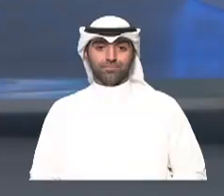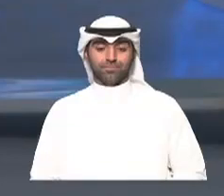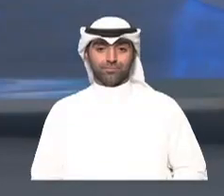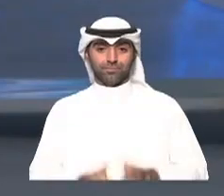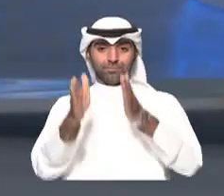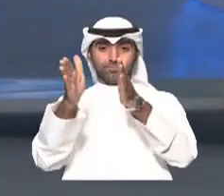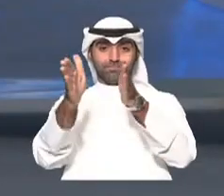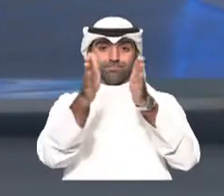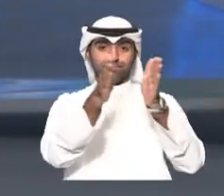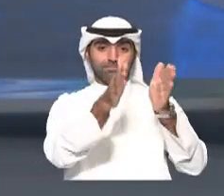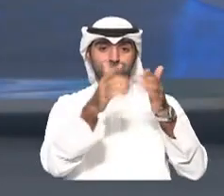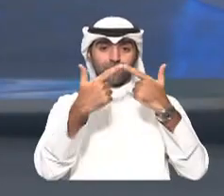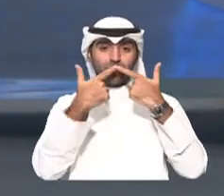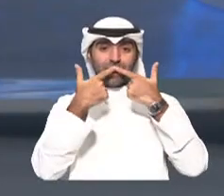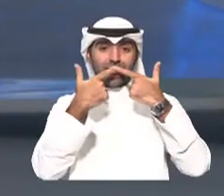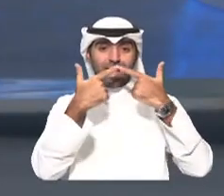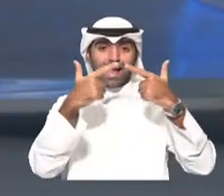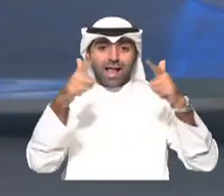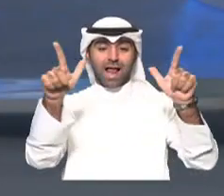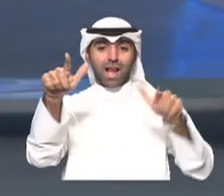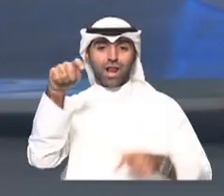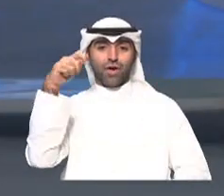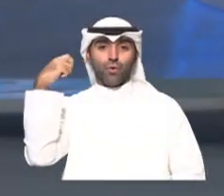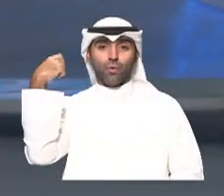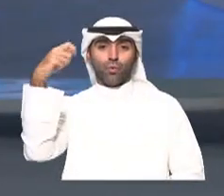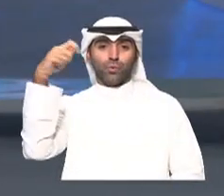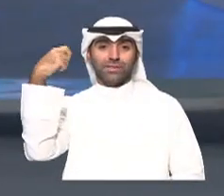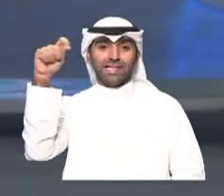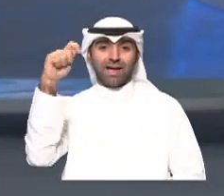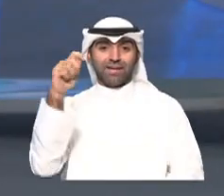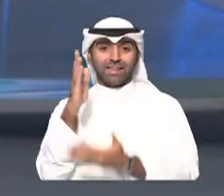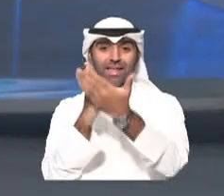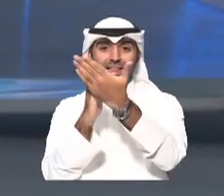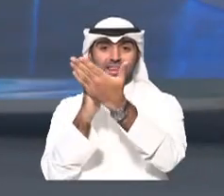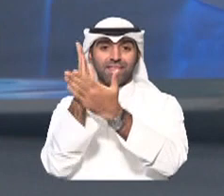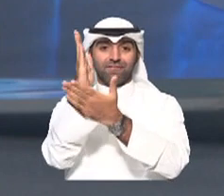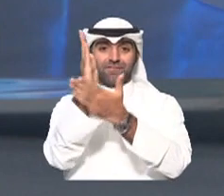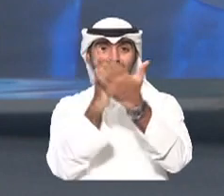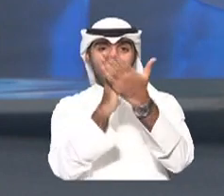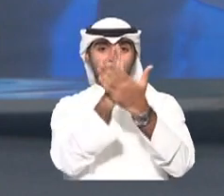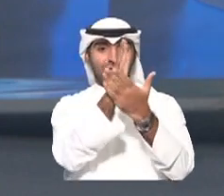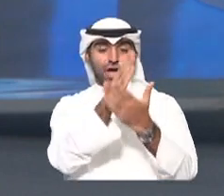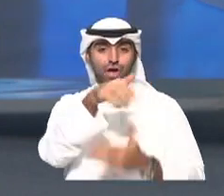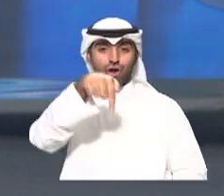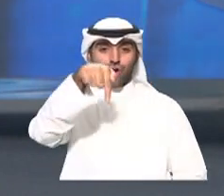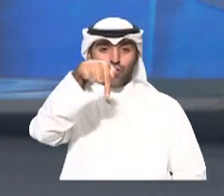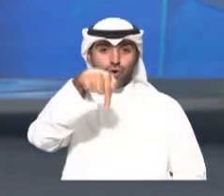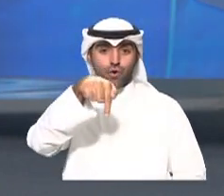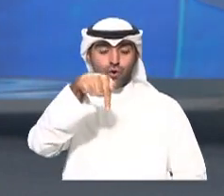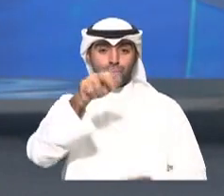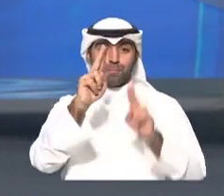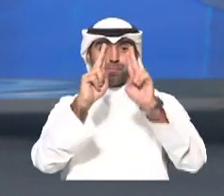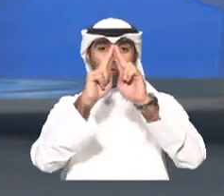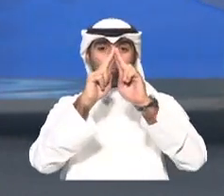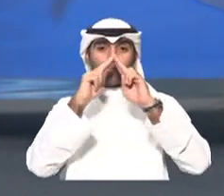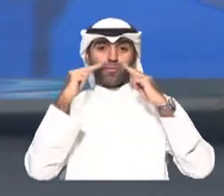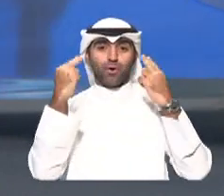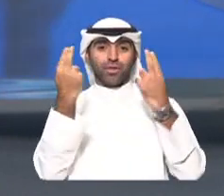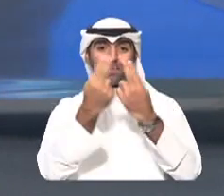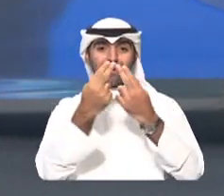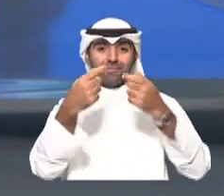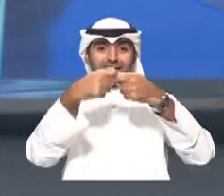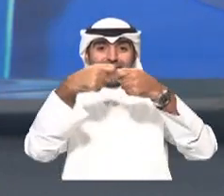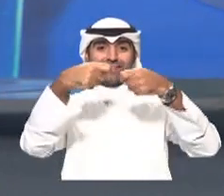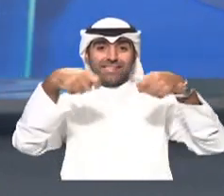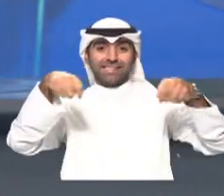أعلنت وزارة الدفاع عبر مؤتمر صحفي آلية التسجيل لتطوع المواطنات في الجيش، وذلك في